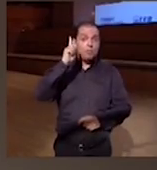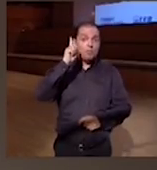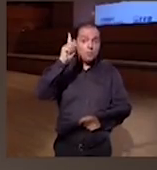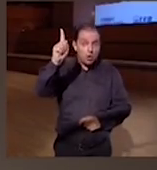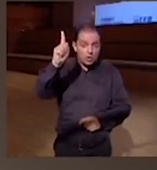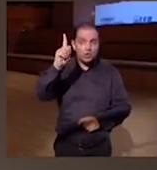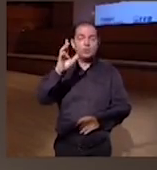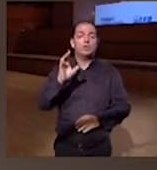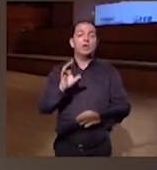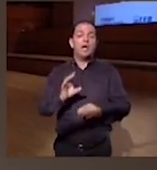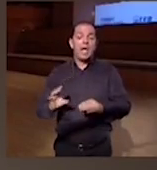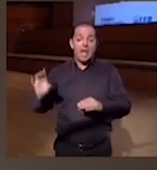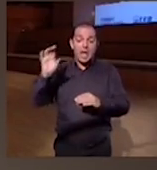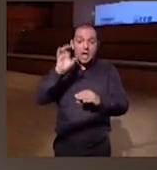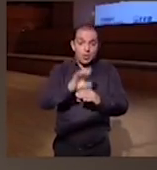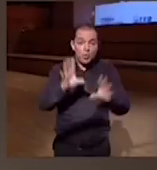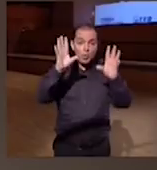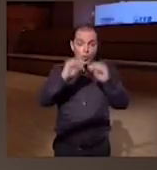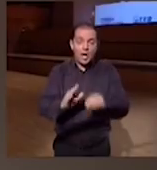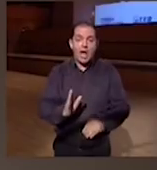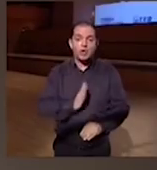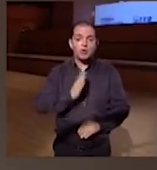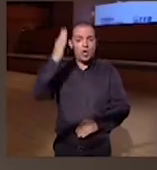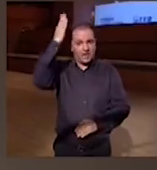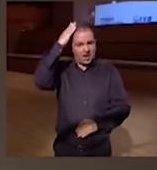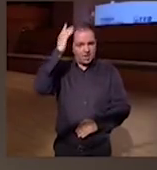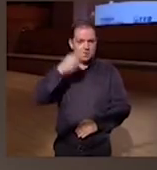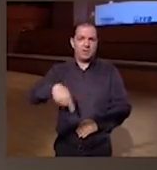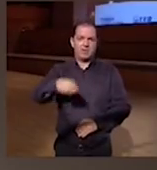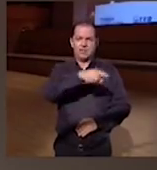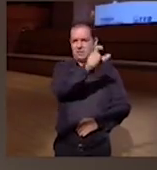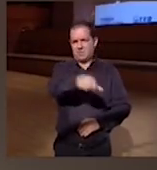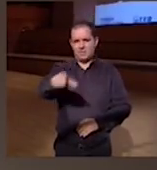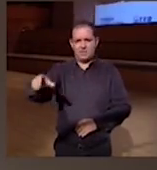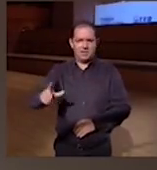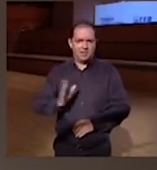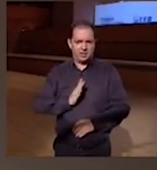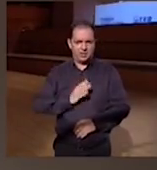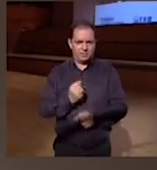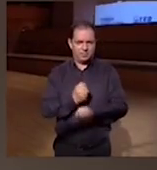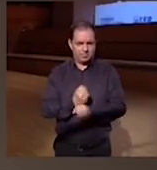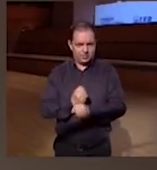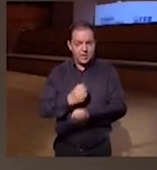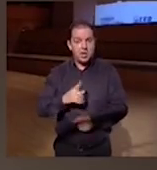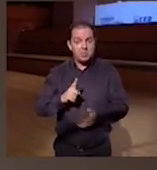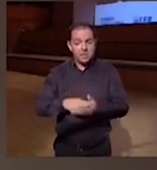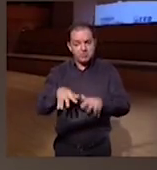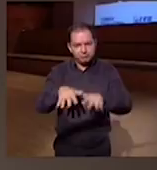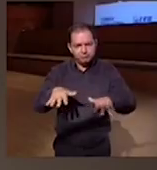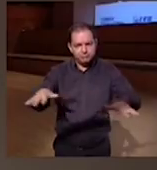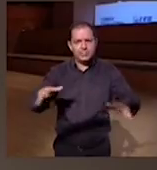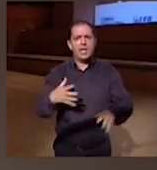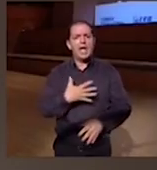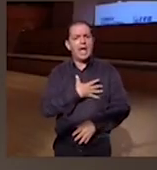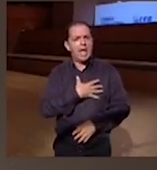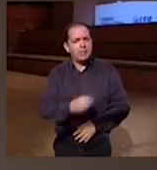της επένδυσης στο ανθρώπινο κεφάλαιο. Είναι ο μόνος τρόπος να εμπνεύσουμε εμπιστοσύνη στα